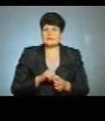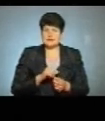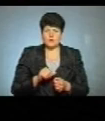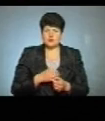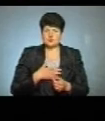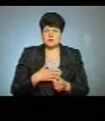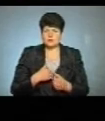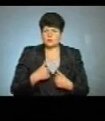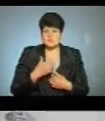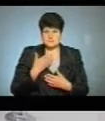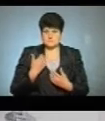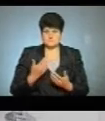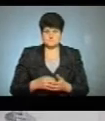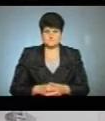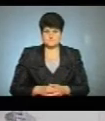наркозно-дихальних фактично ми не маємо.